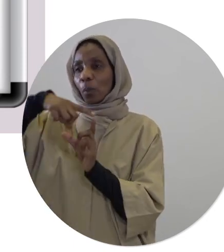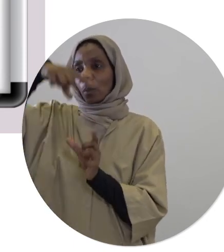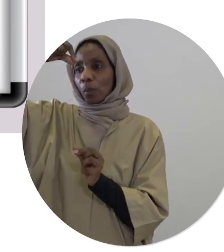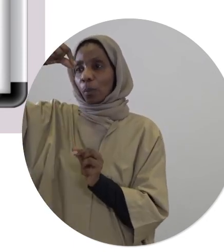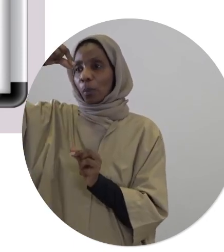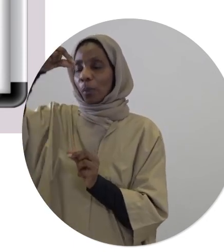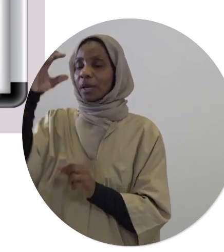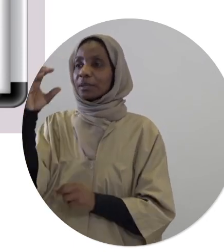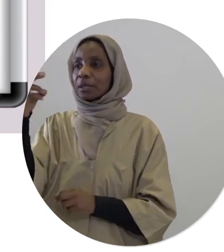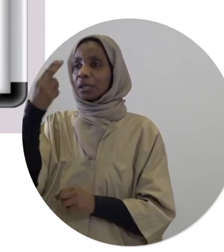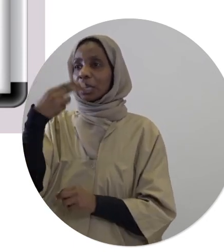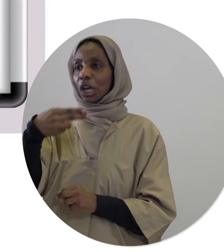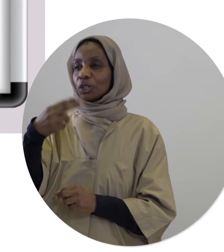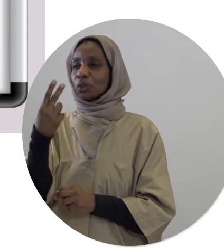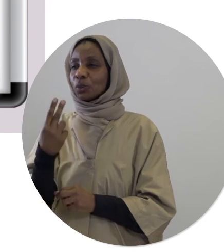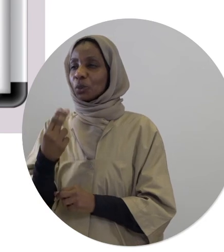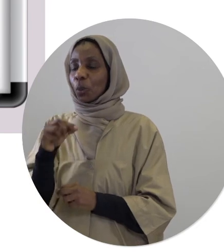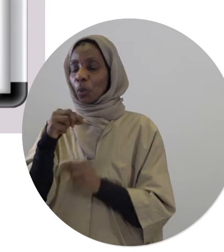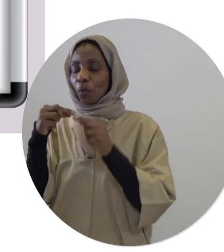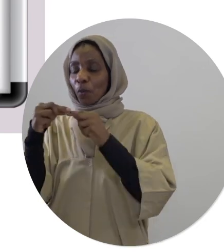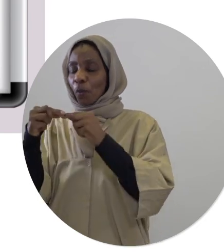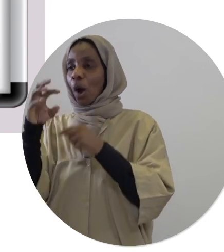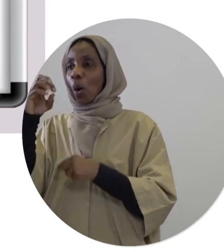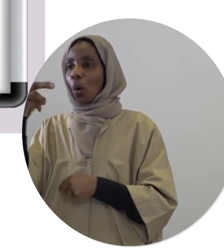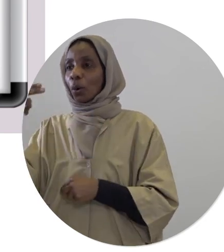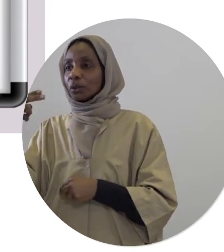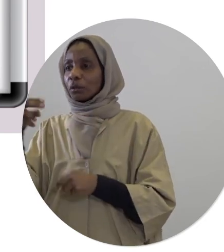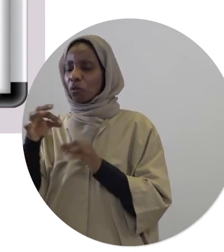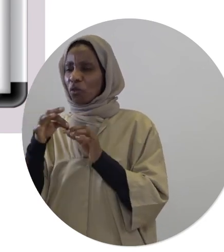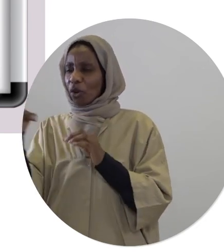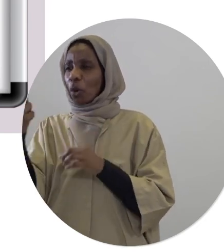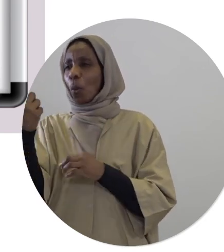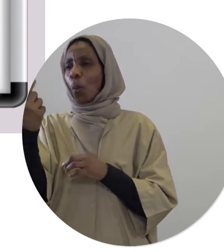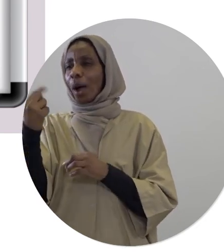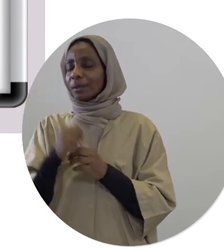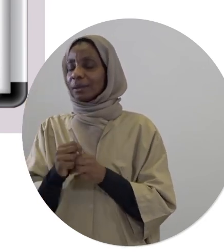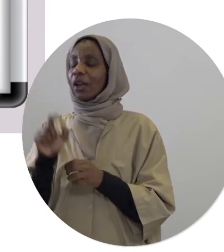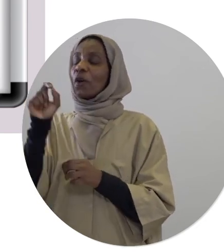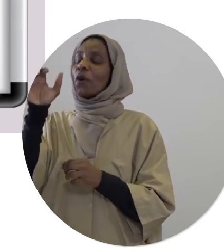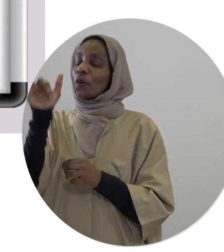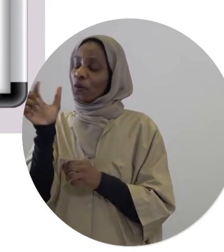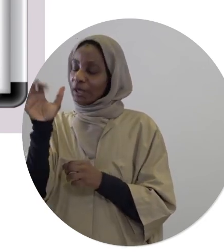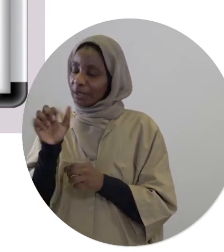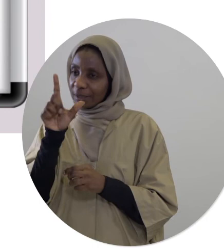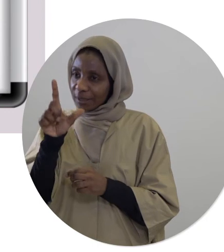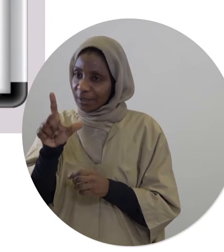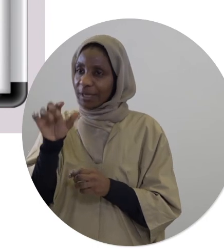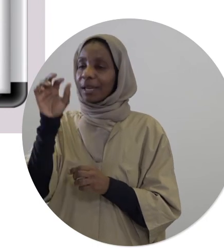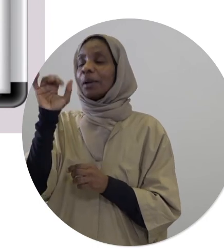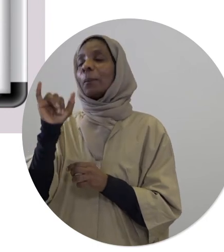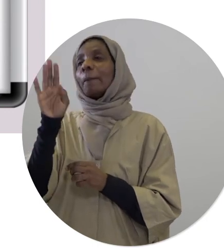واحدة لها تفرع وهو الفينيل، إذن فينيل